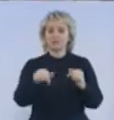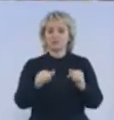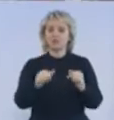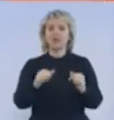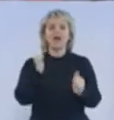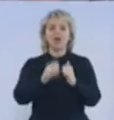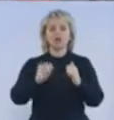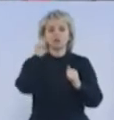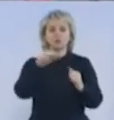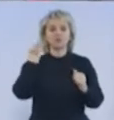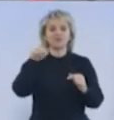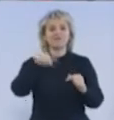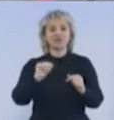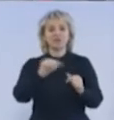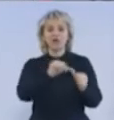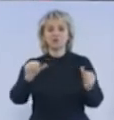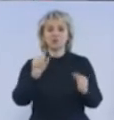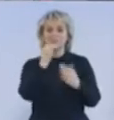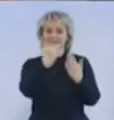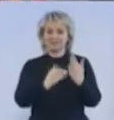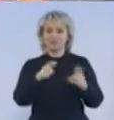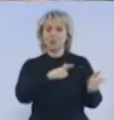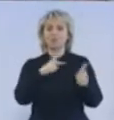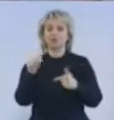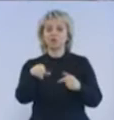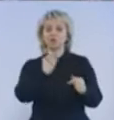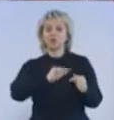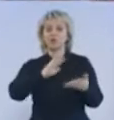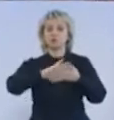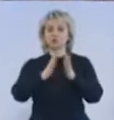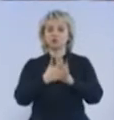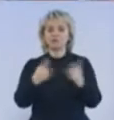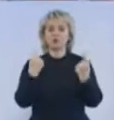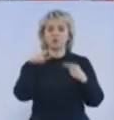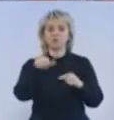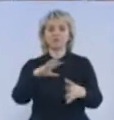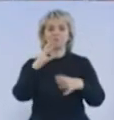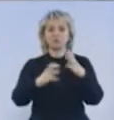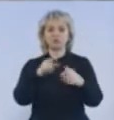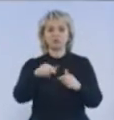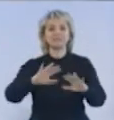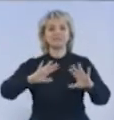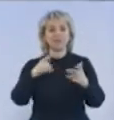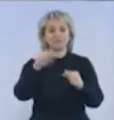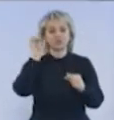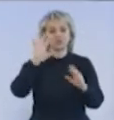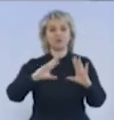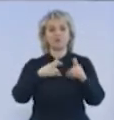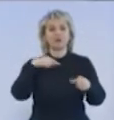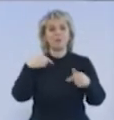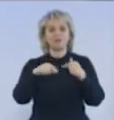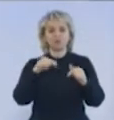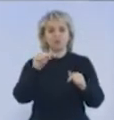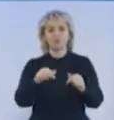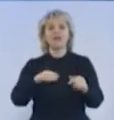У ежегодных учений в этот раз особая задача – подготовиться к работе в условиях крупнейшего международного события – чемпионата мира по